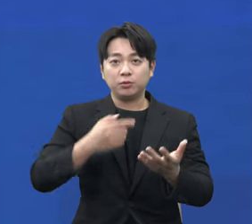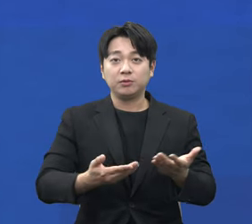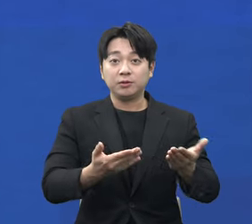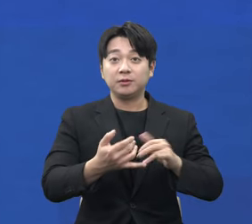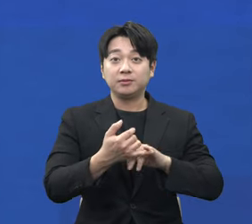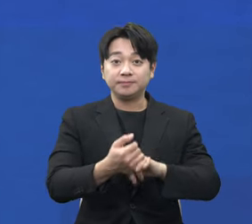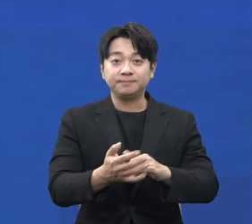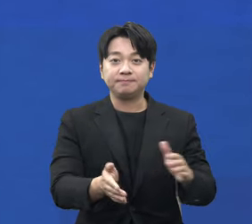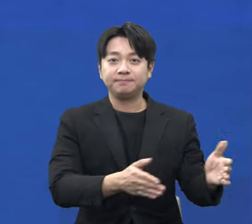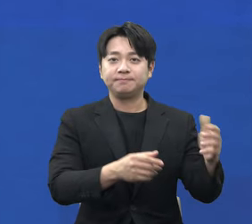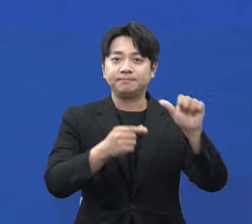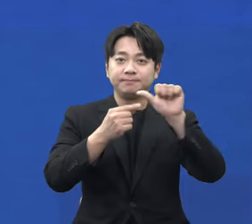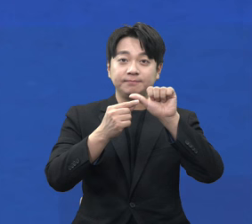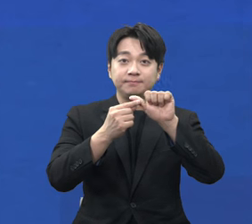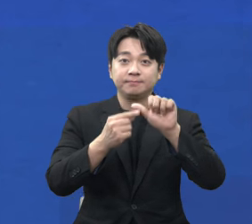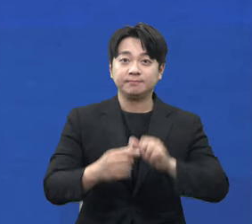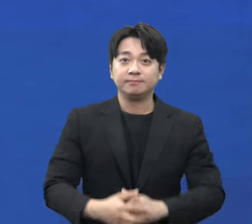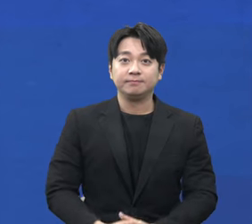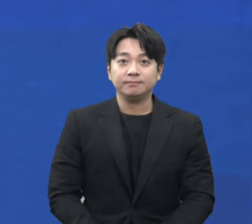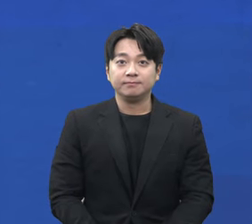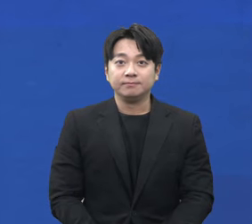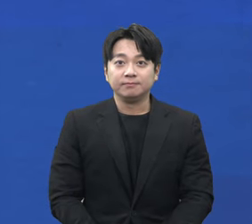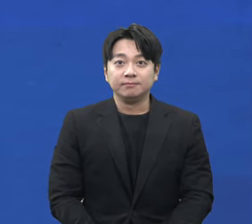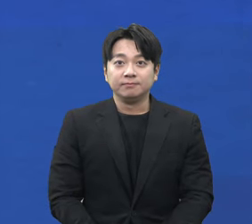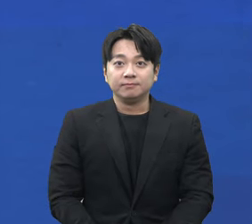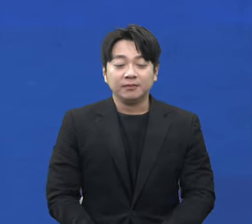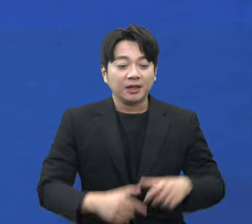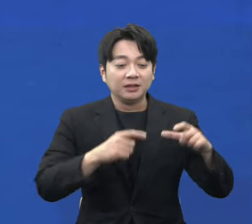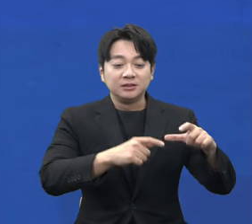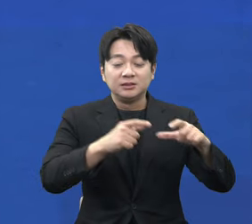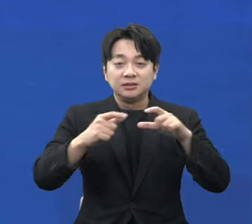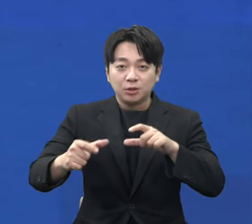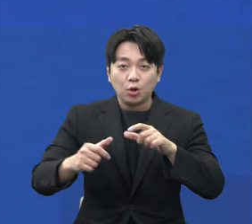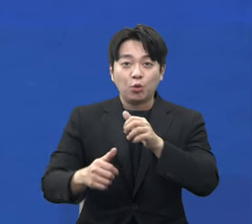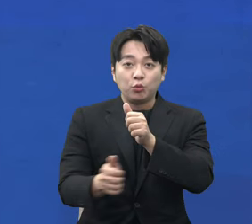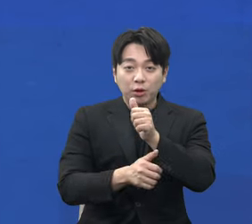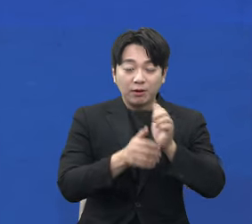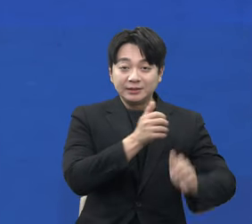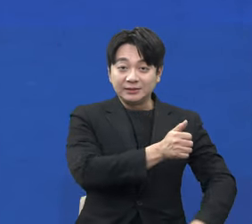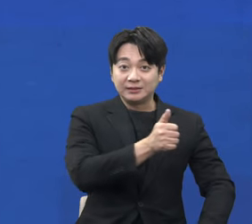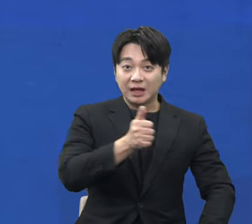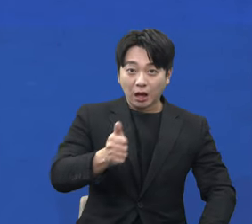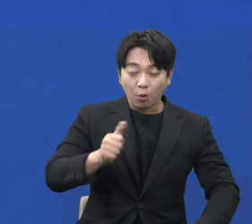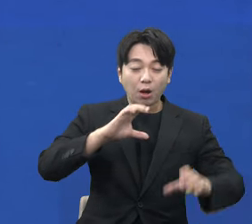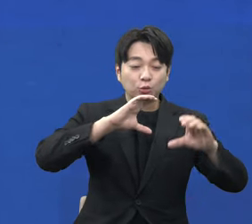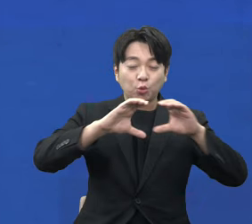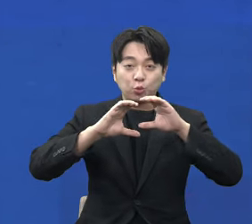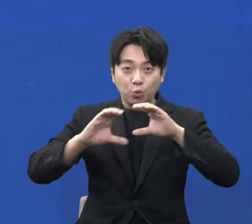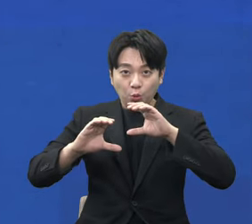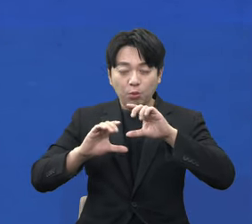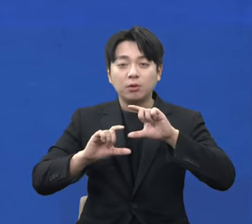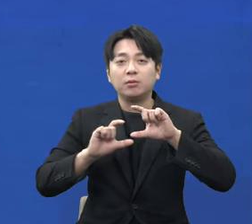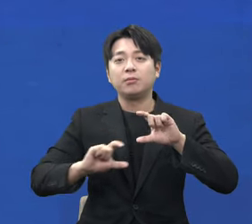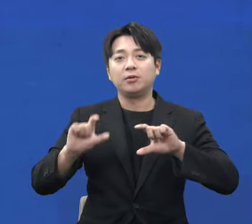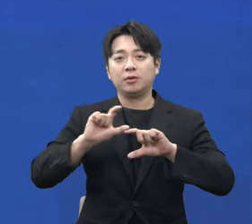약속입니다. 각 지역 대학생위원장 간 소통과 활동성 강화를 위해 다양한 시도를